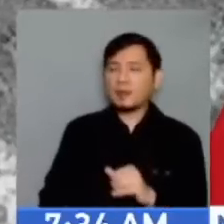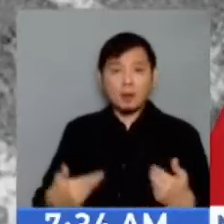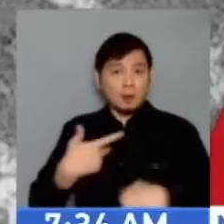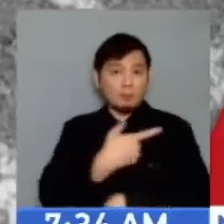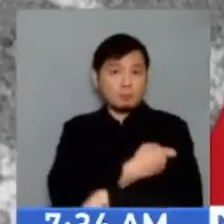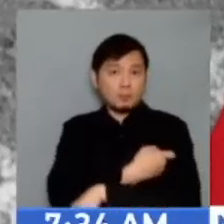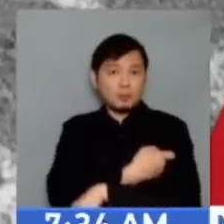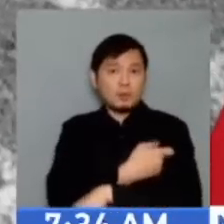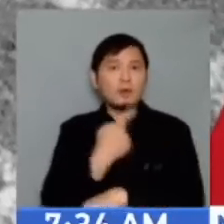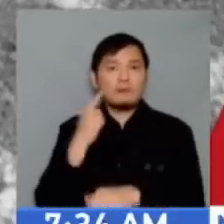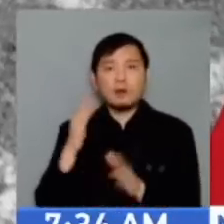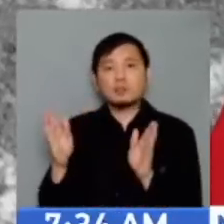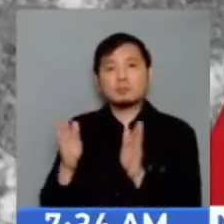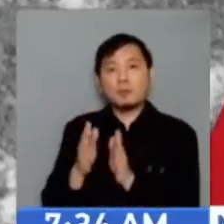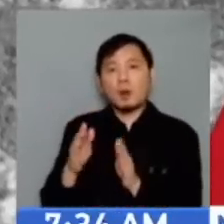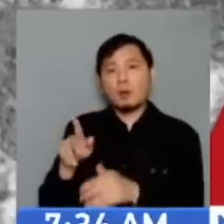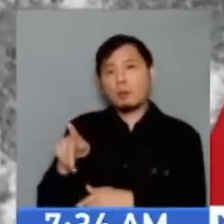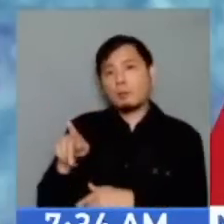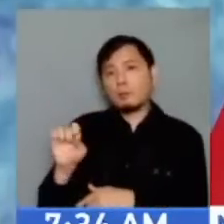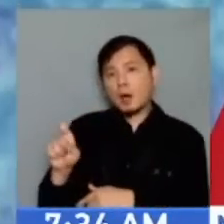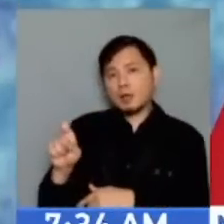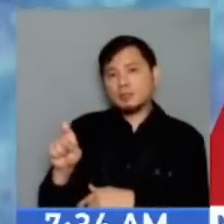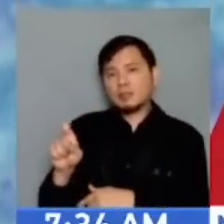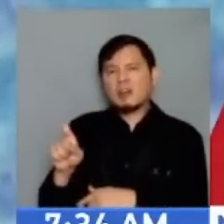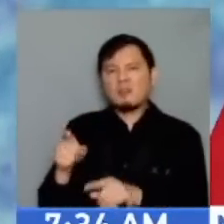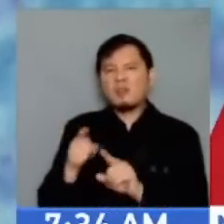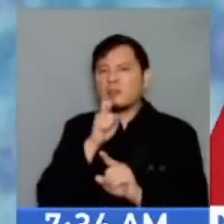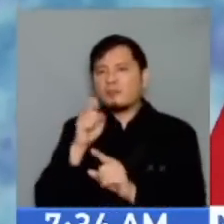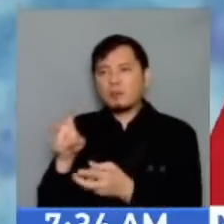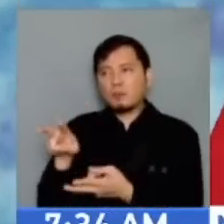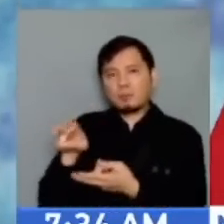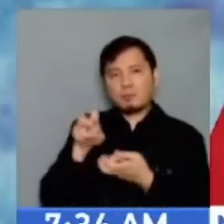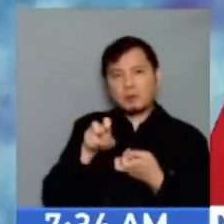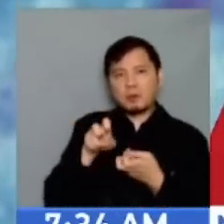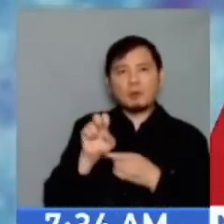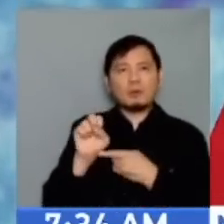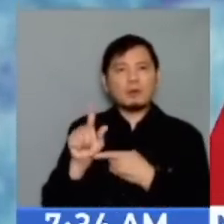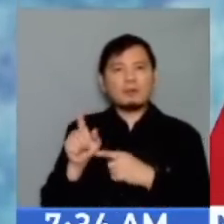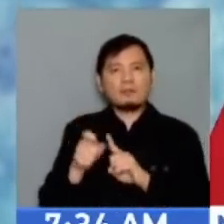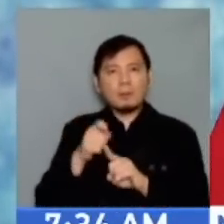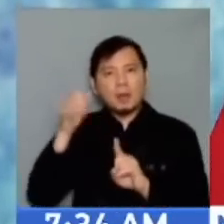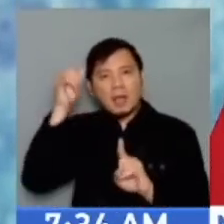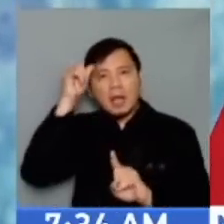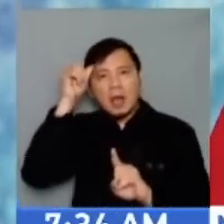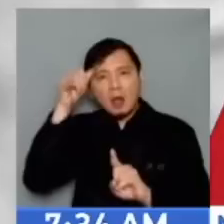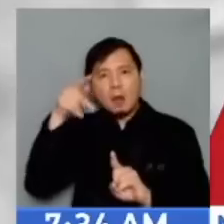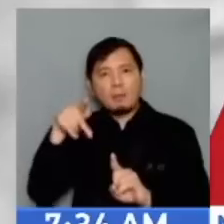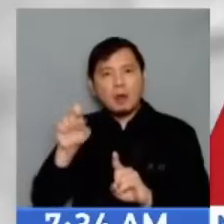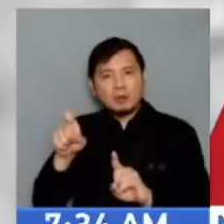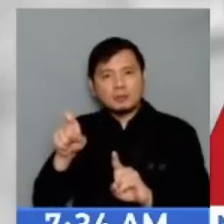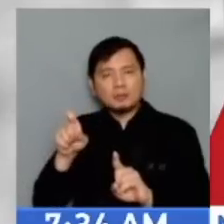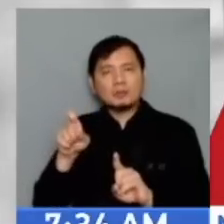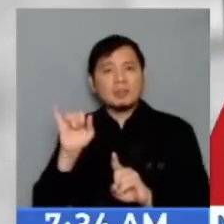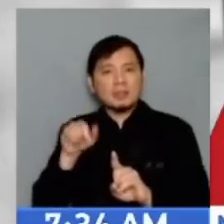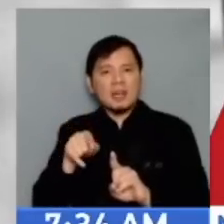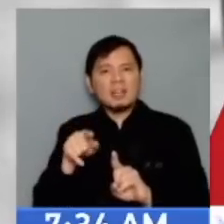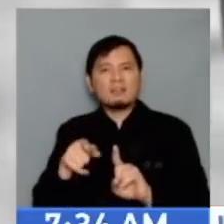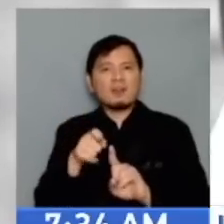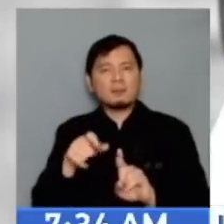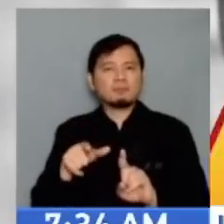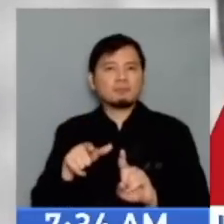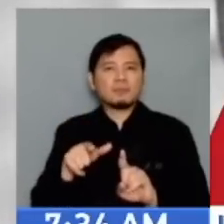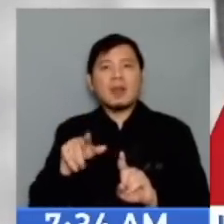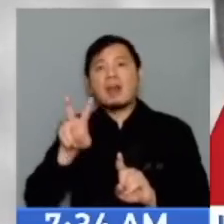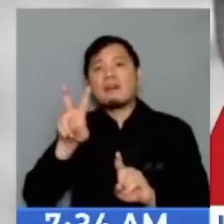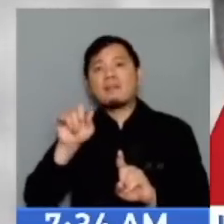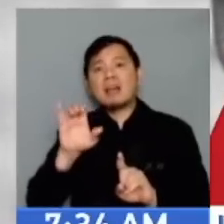from cowpox. Ang pangalan ng cowpox na Latin is vaccinia. And that's actually where we get the name vaccine.